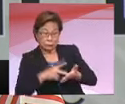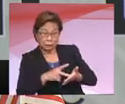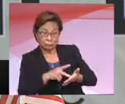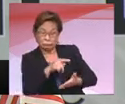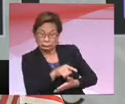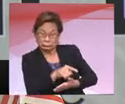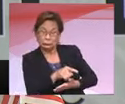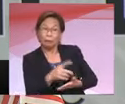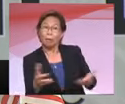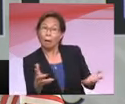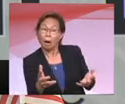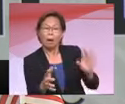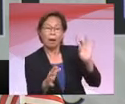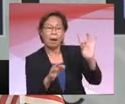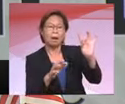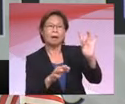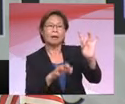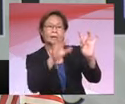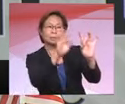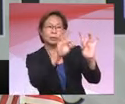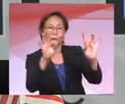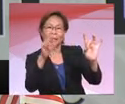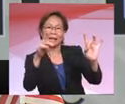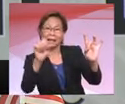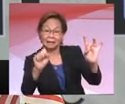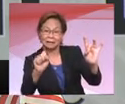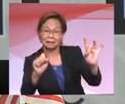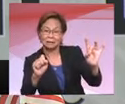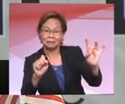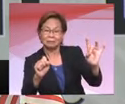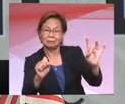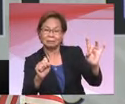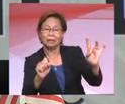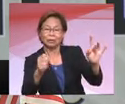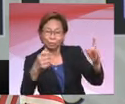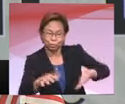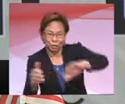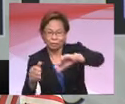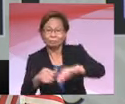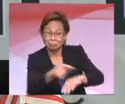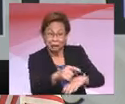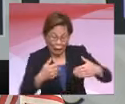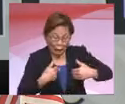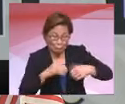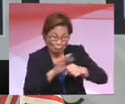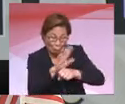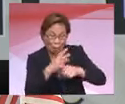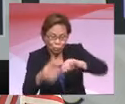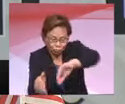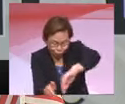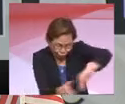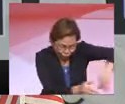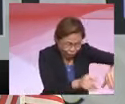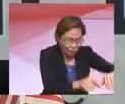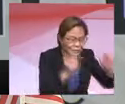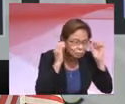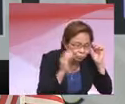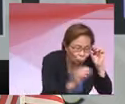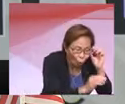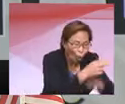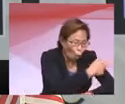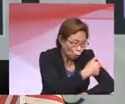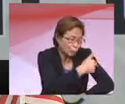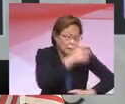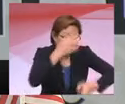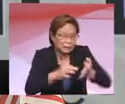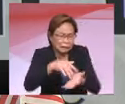adalah sebanyak 899 kes, di mana mereka telah diasingkan dan dirawat di hospital. Sekiranya